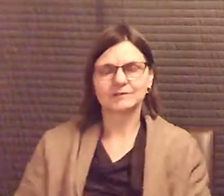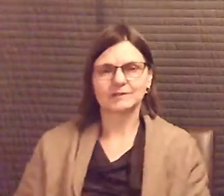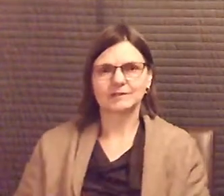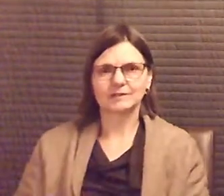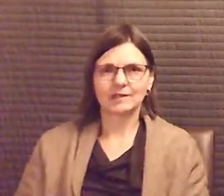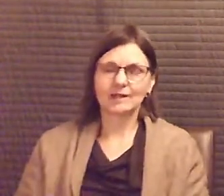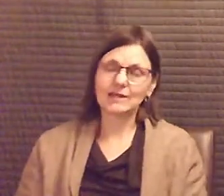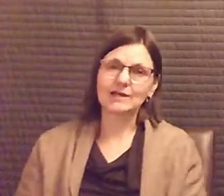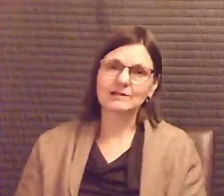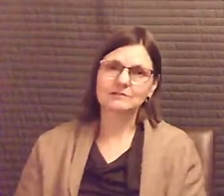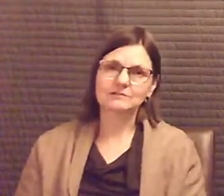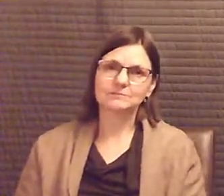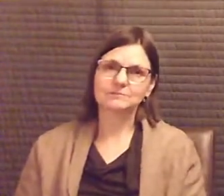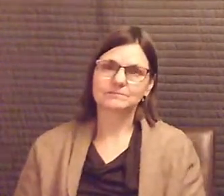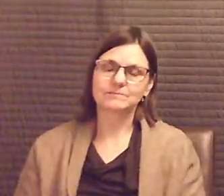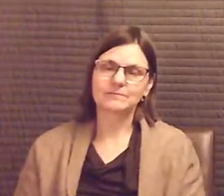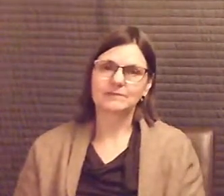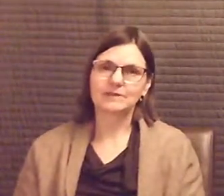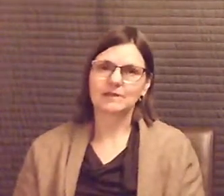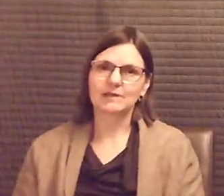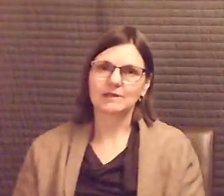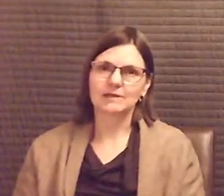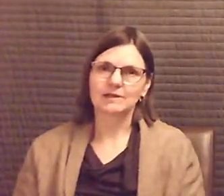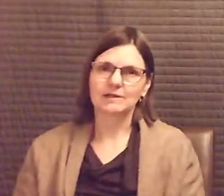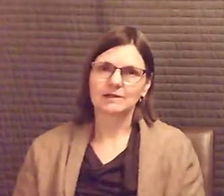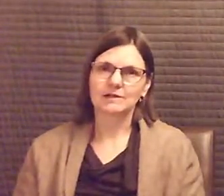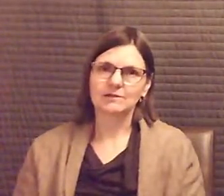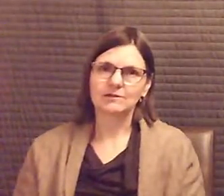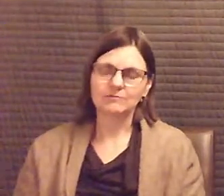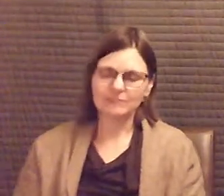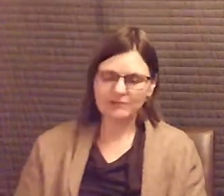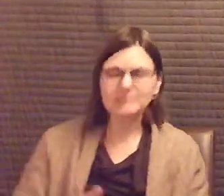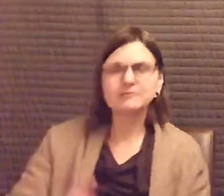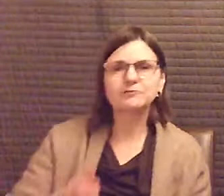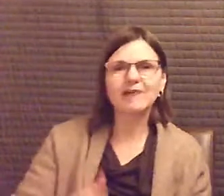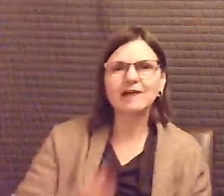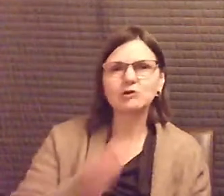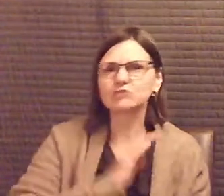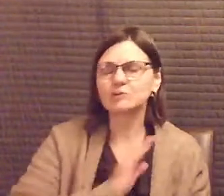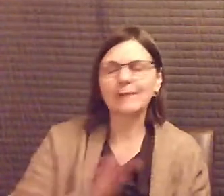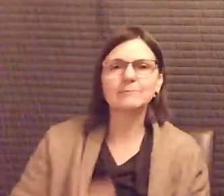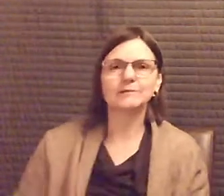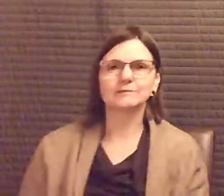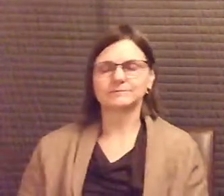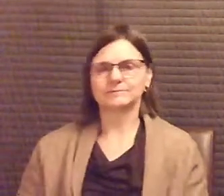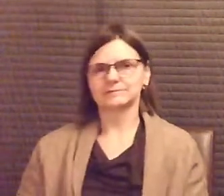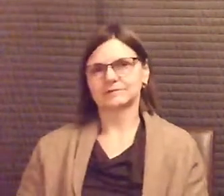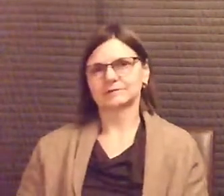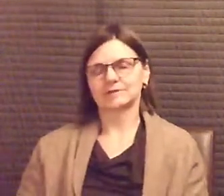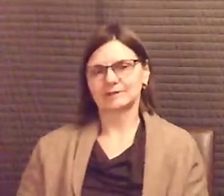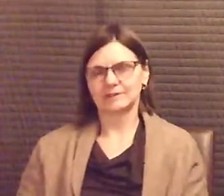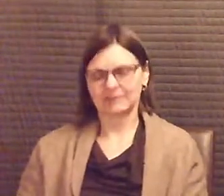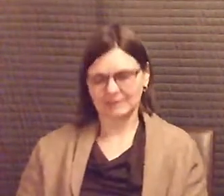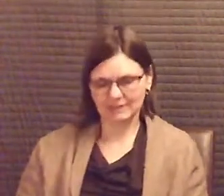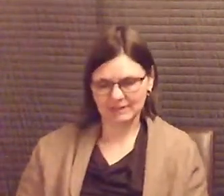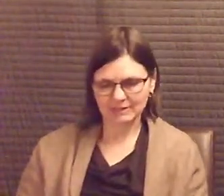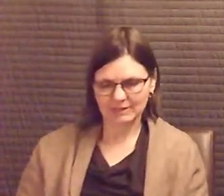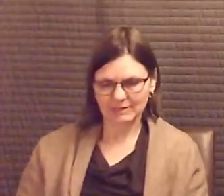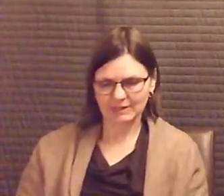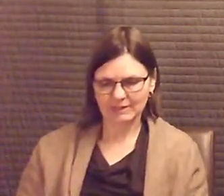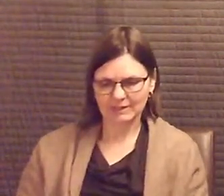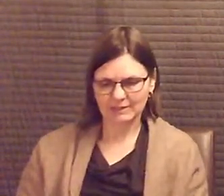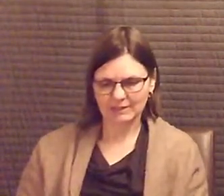dus helaas mary aan die plek in de bijbel veel mensen verwaarlozen er bijbel en waar nieuwe wielen